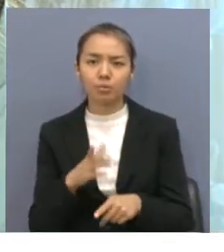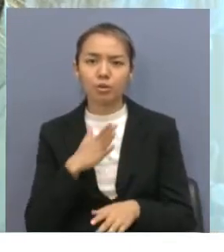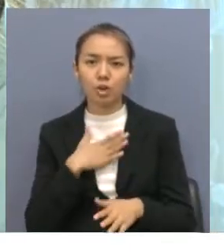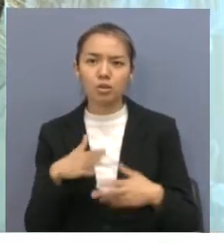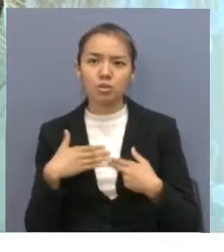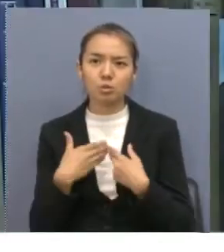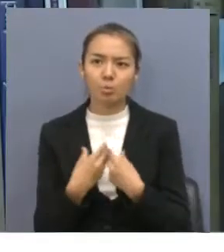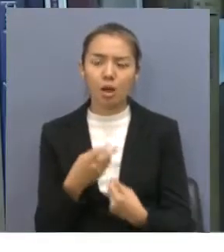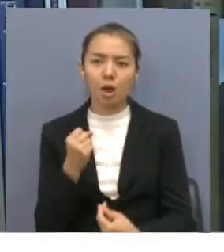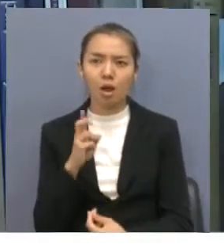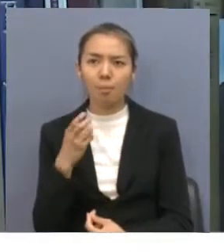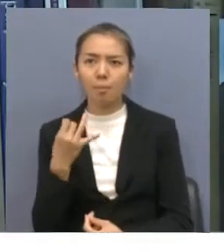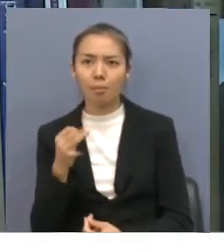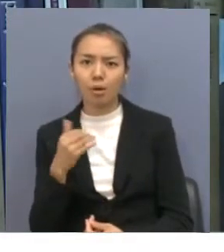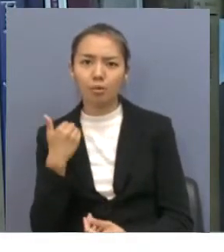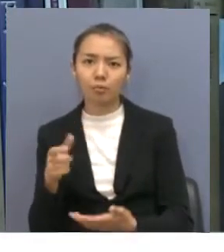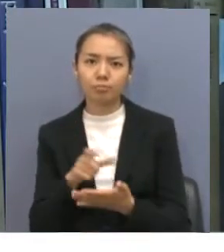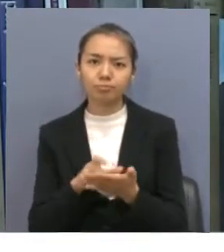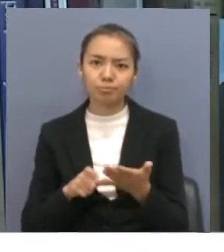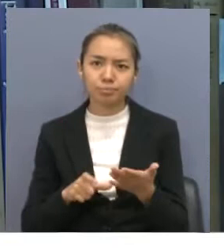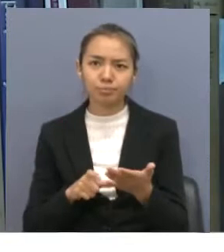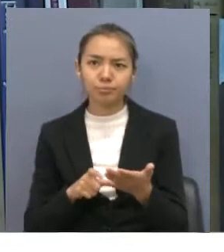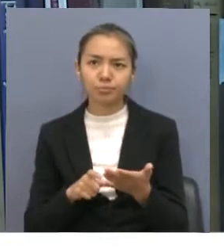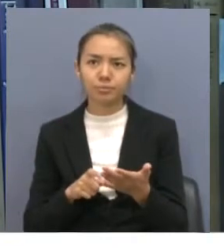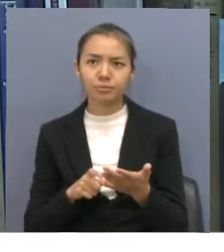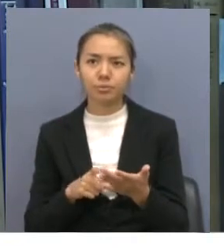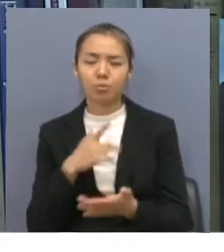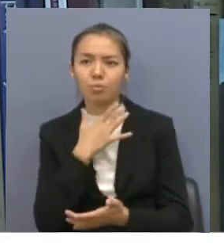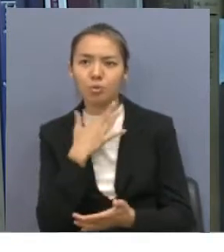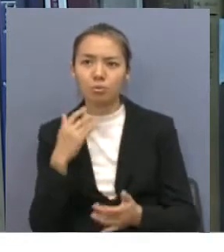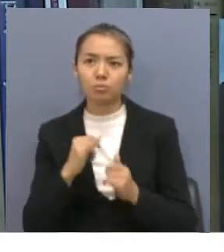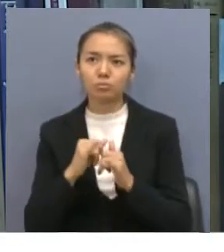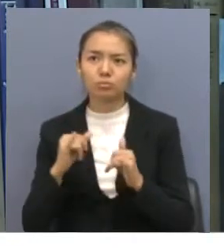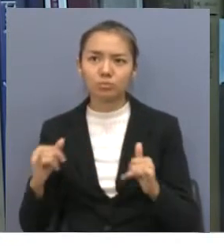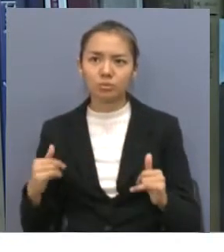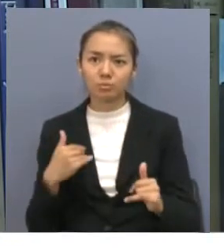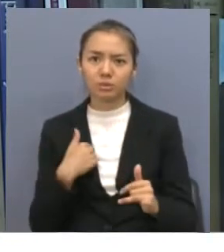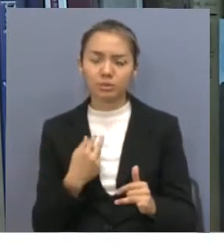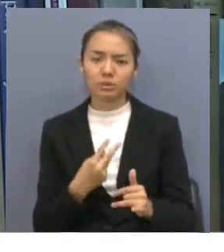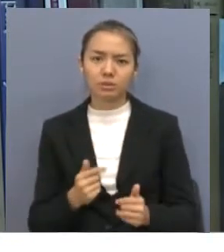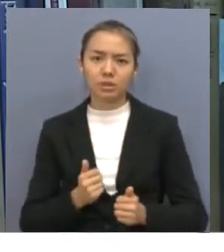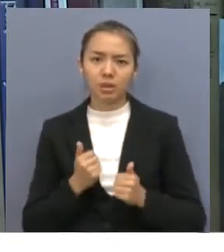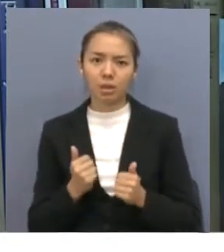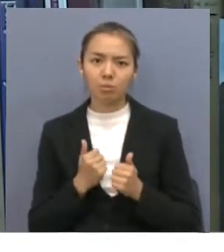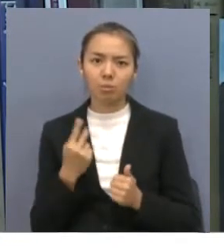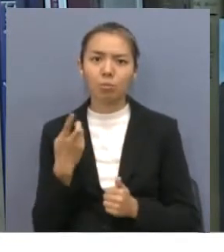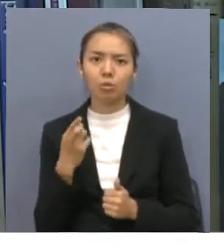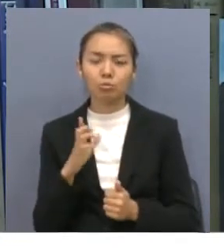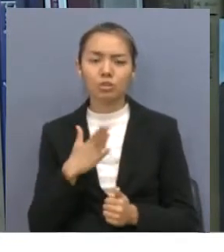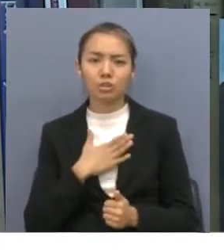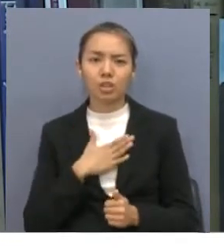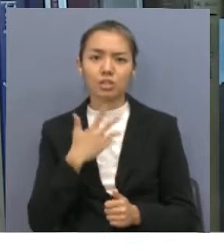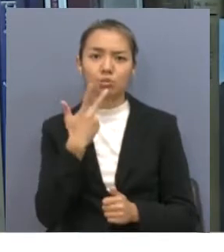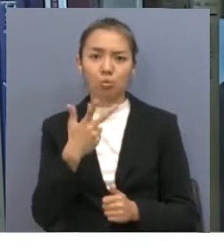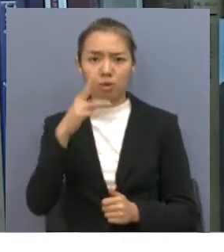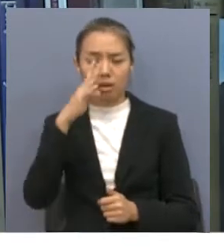біз Абай шығармаларын, Абайдың танымын көптеп насихаттауға тырысамыз. Себебі біздің ұлдарымыз, үш